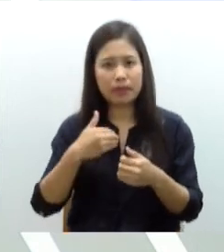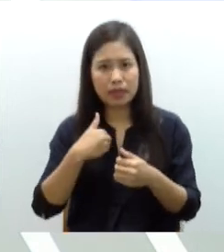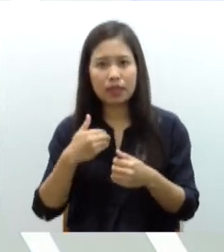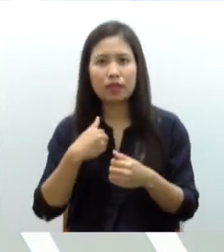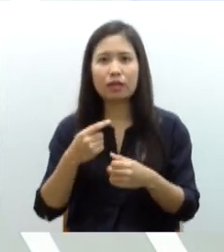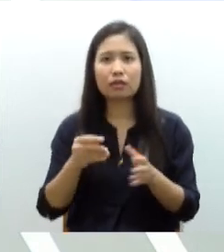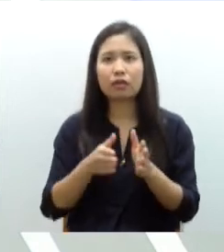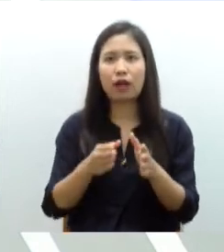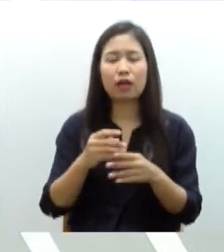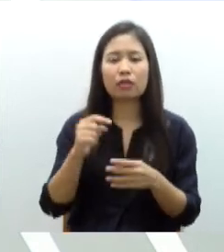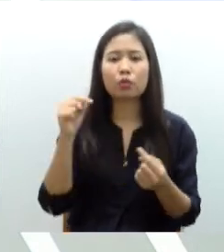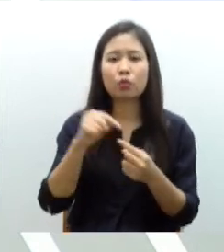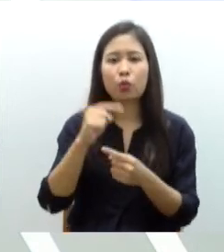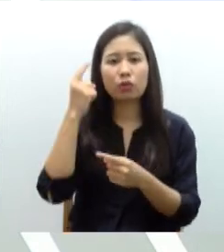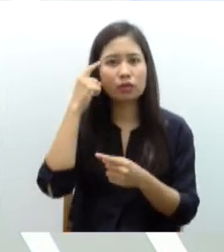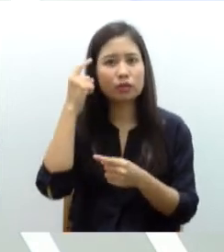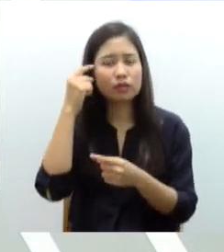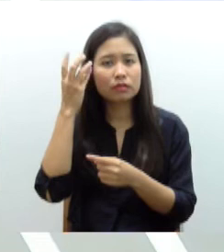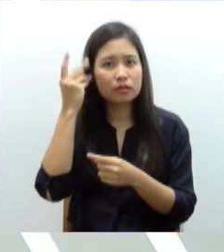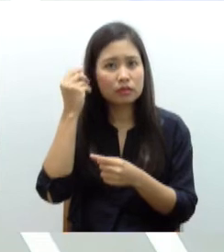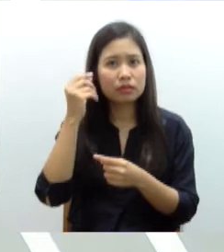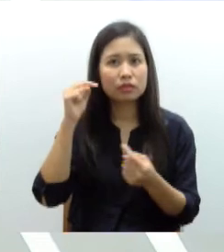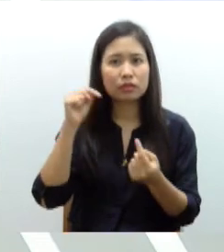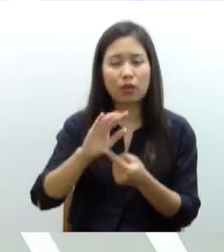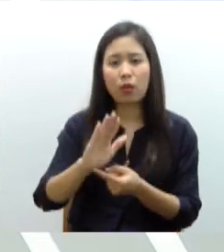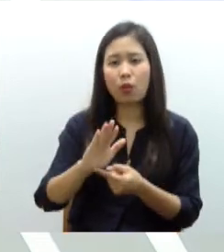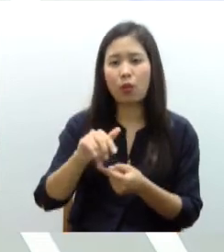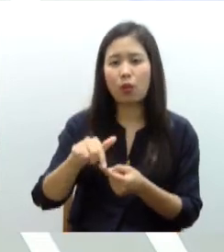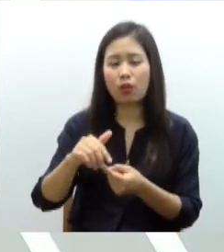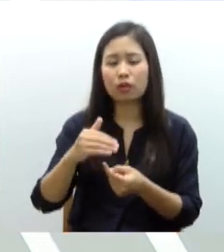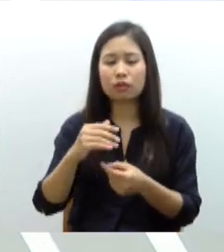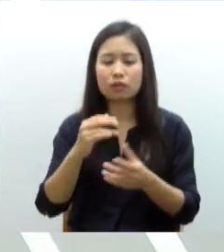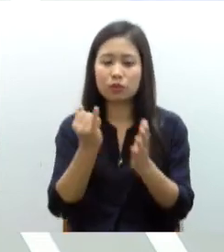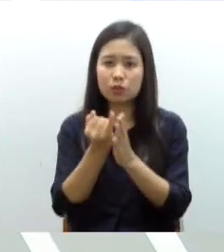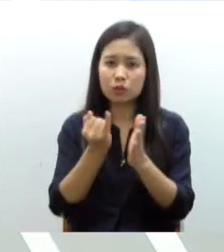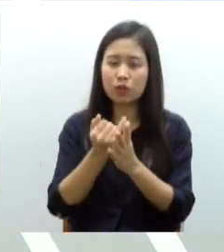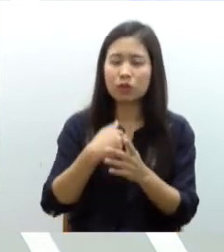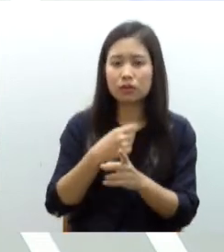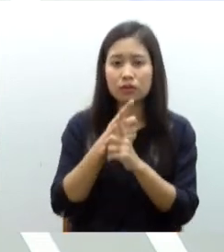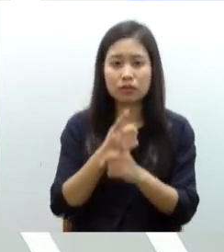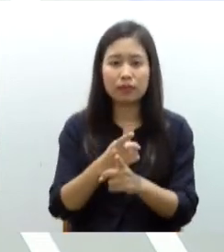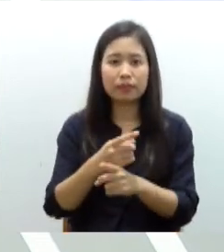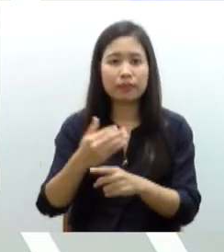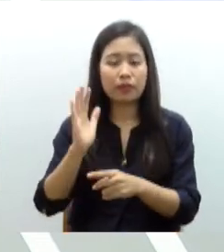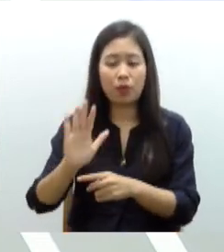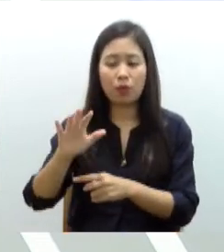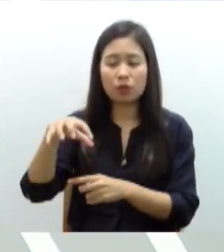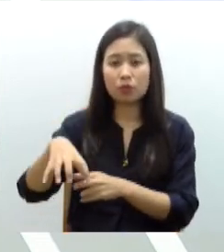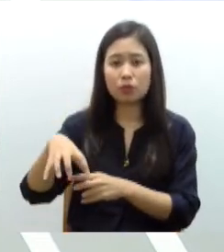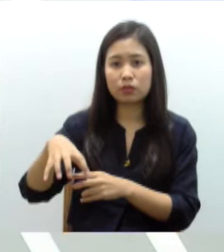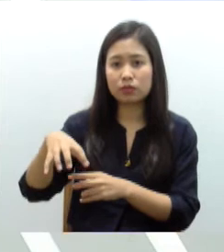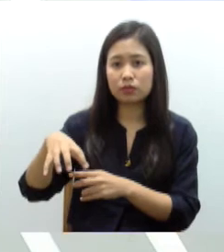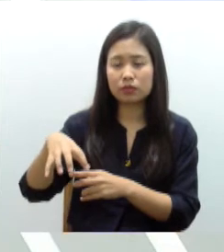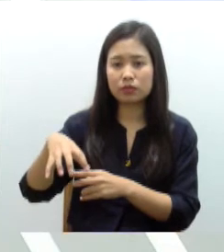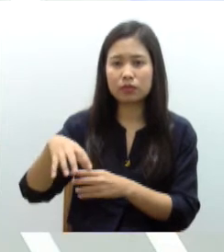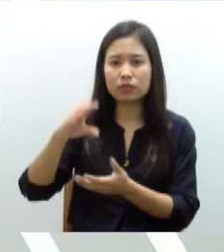ข้อแนวคิดของที่ปรึกษาที่ให้ไปนะครับในจุดบกพร่องต่างๆหรือจุดอ่อนของแต่ละหน่วยงานเนี่ยทั้งใน